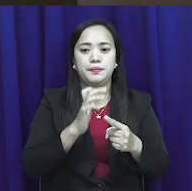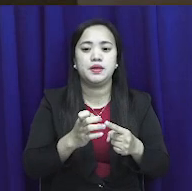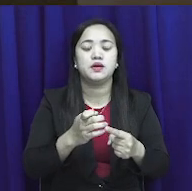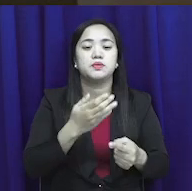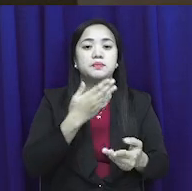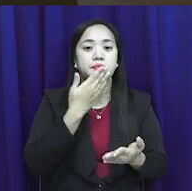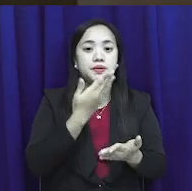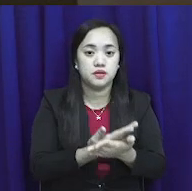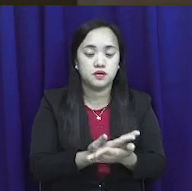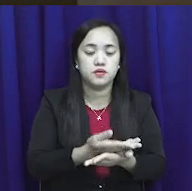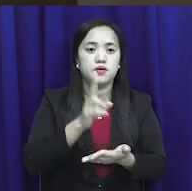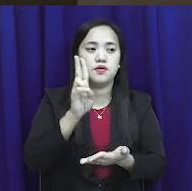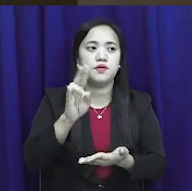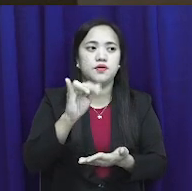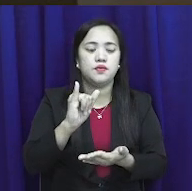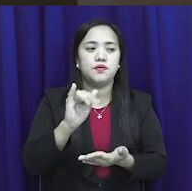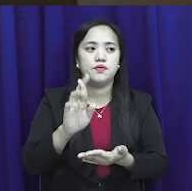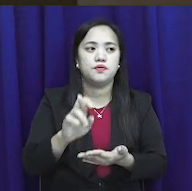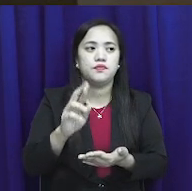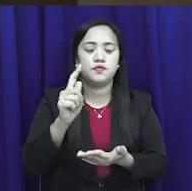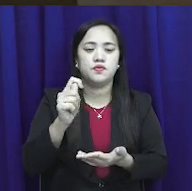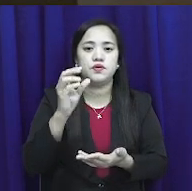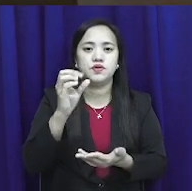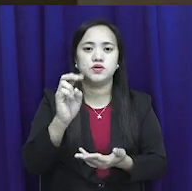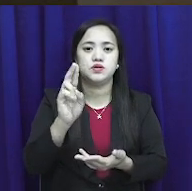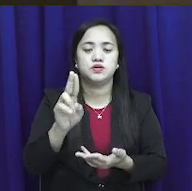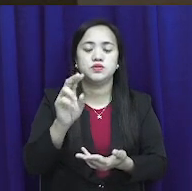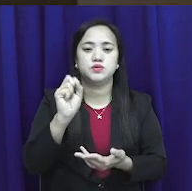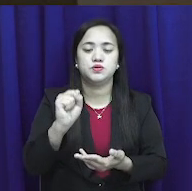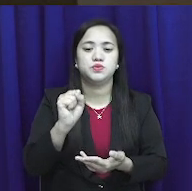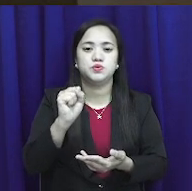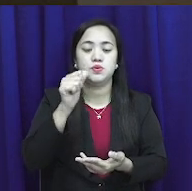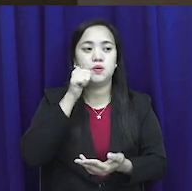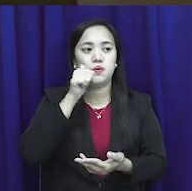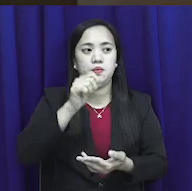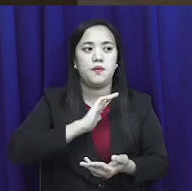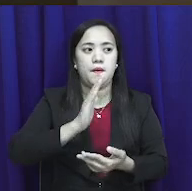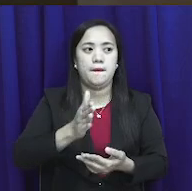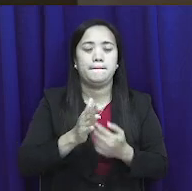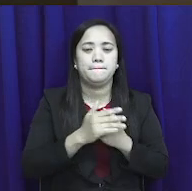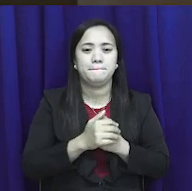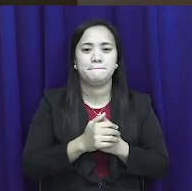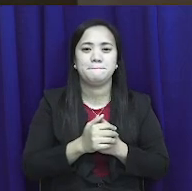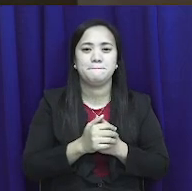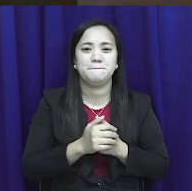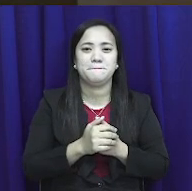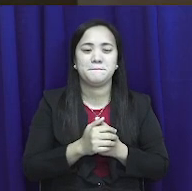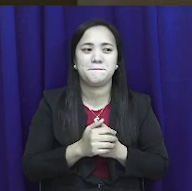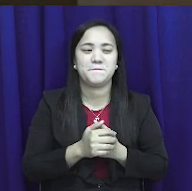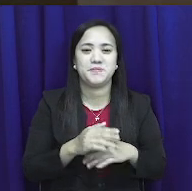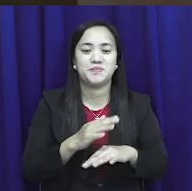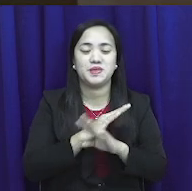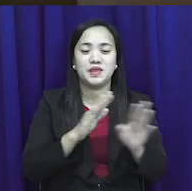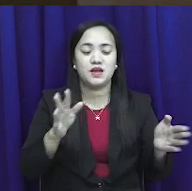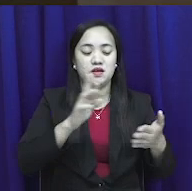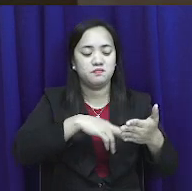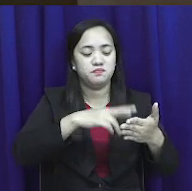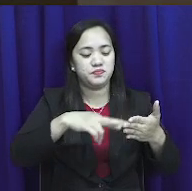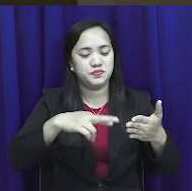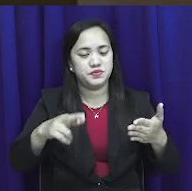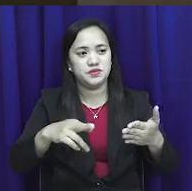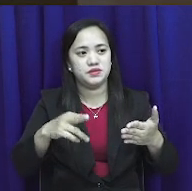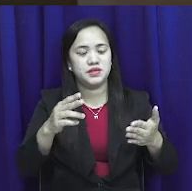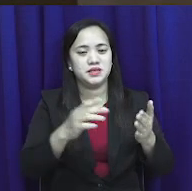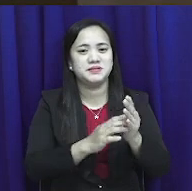mhm Wala pa akong nabasa dito na ano ah sinabi dito na ah ah strength or